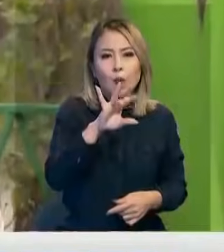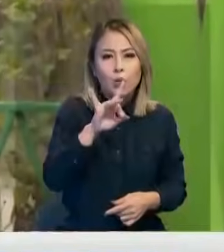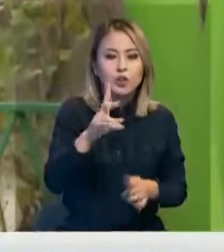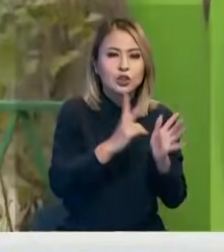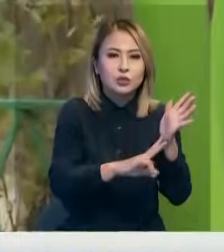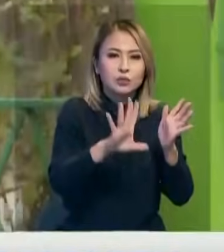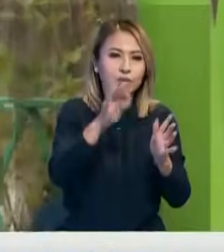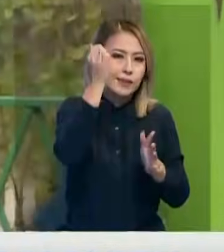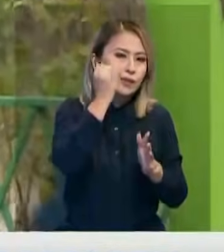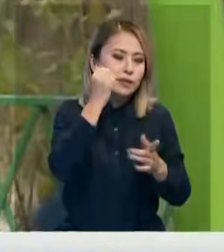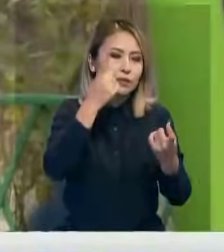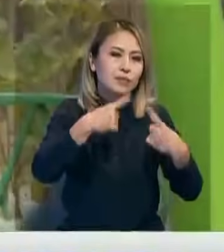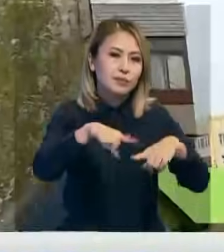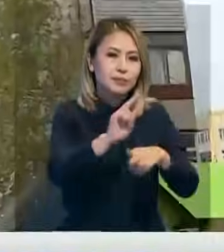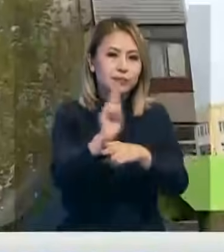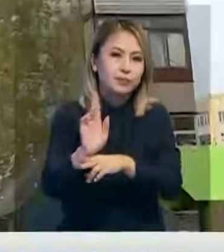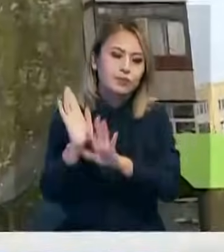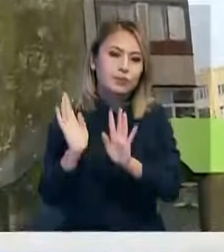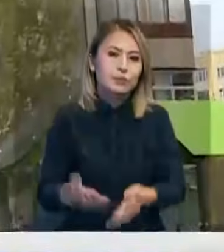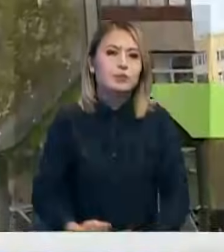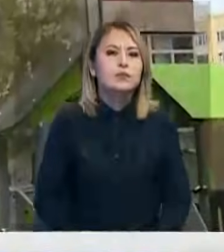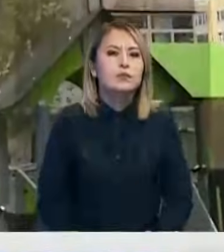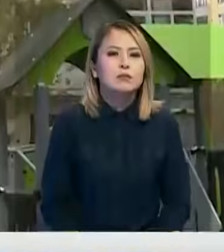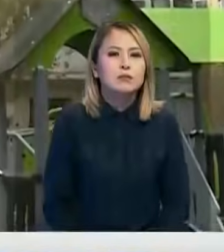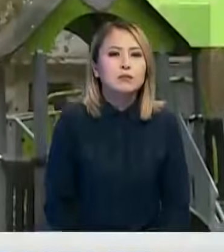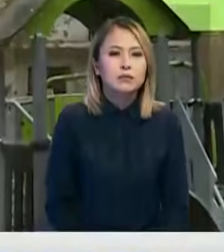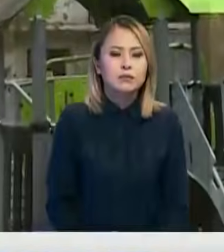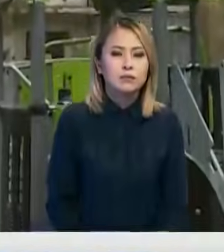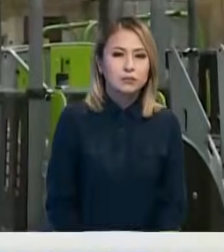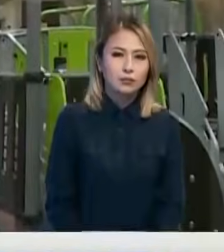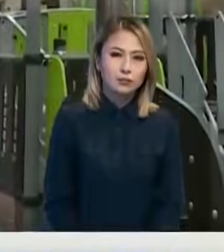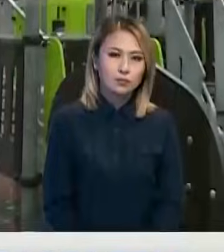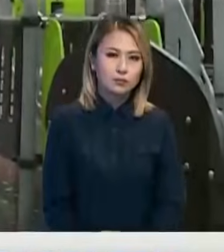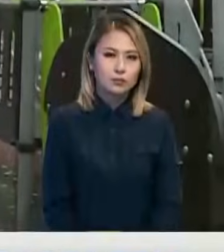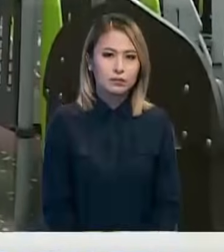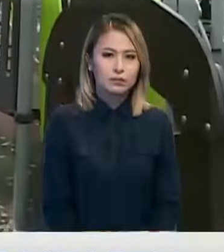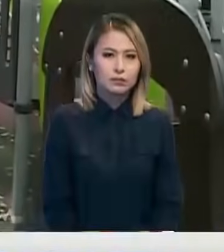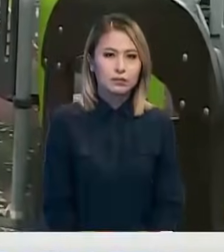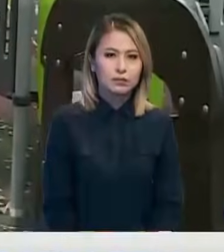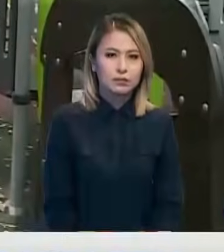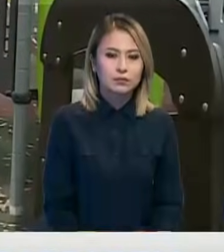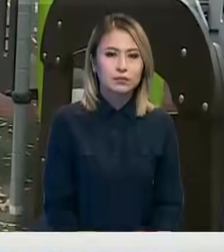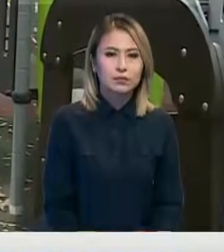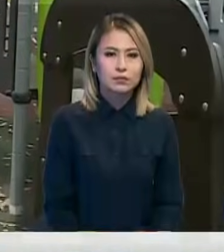75 ескі аула абаттандырылмақ. Мейірлан Алтынбек, Ерлан Наурызбаев, Хабар 24, Елорда.